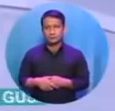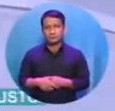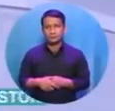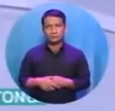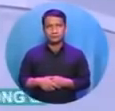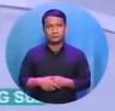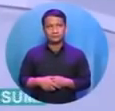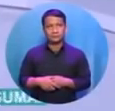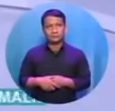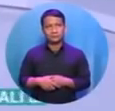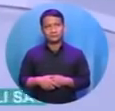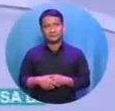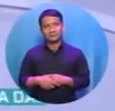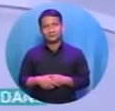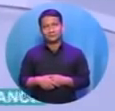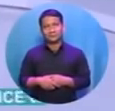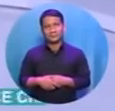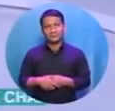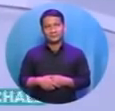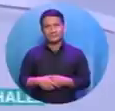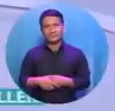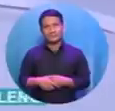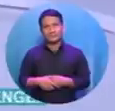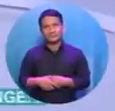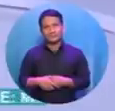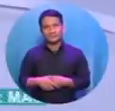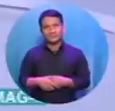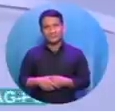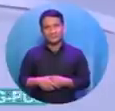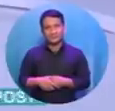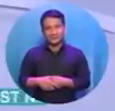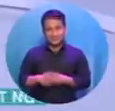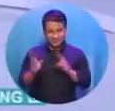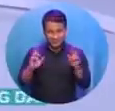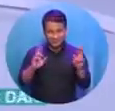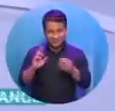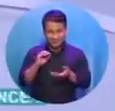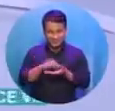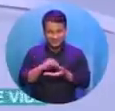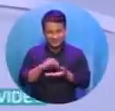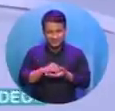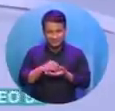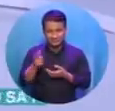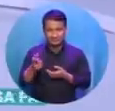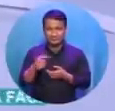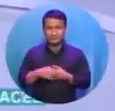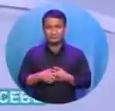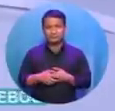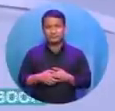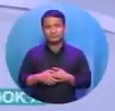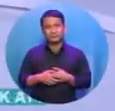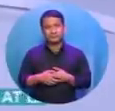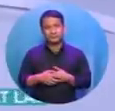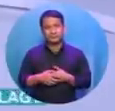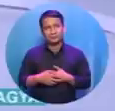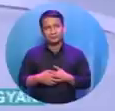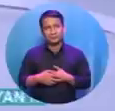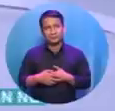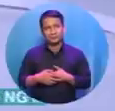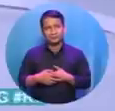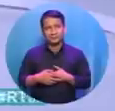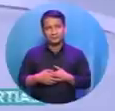Oh. Ba't ka nag-hello? Kasi ako excited. Oh. Ha? Utang. Hello? Bayaran niyo na